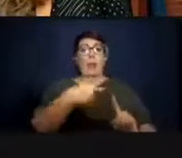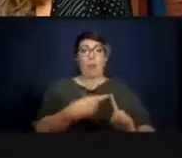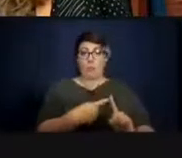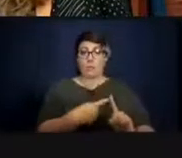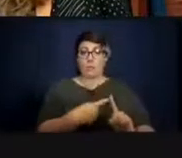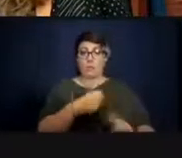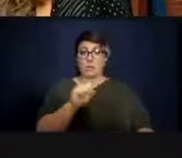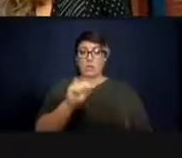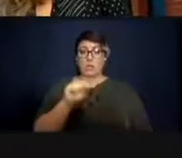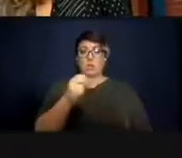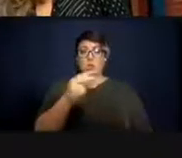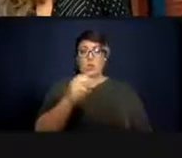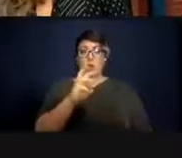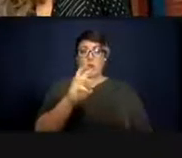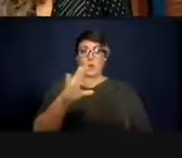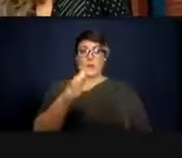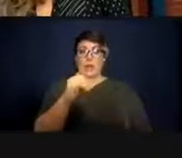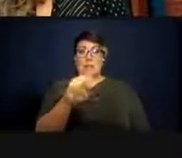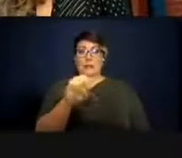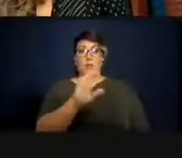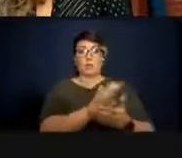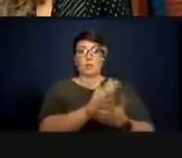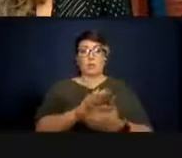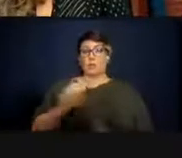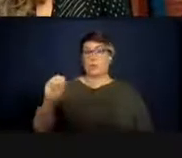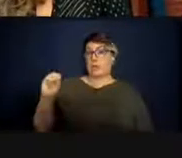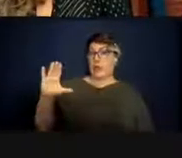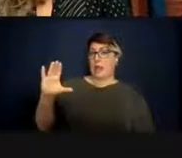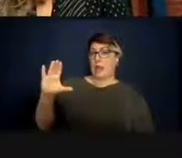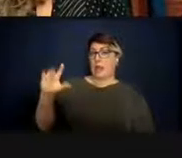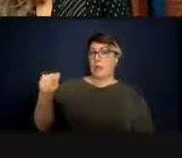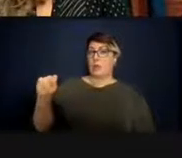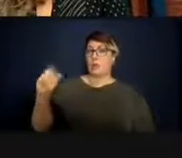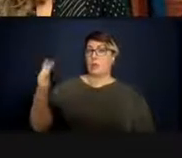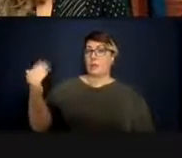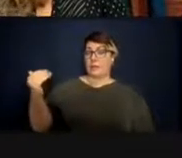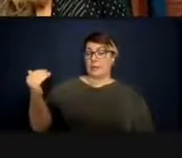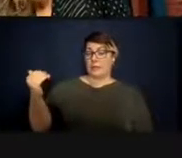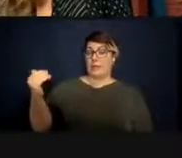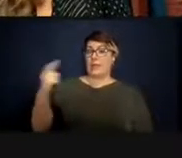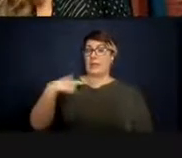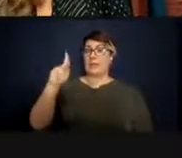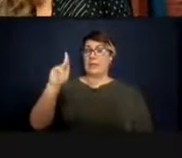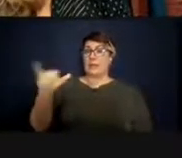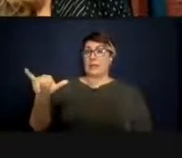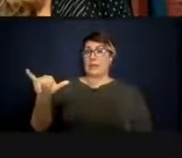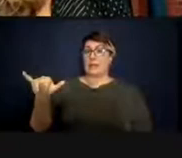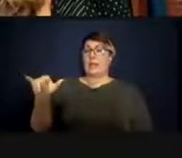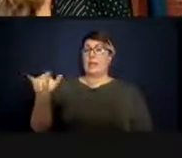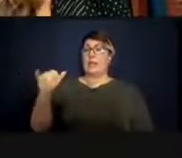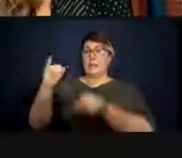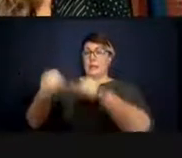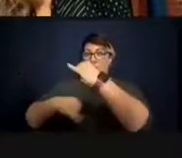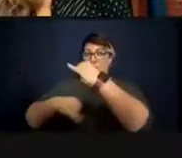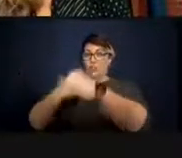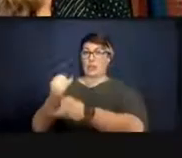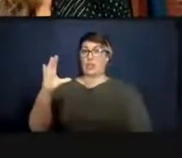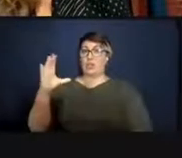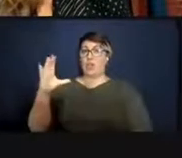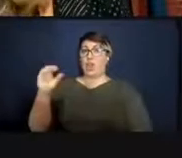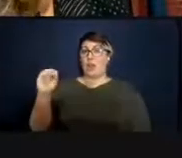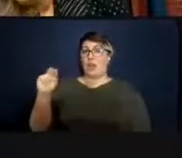shule hizi zitaonyeshwa lini? Sema zitaonyeshwa lini kwa ajili ya manufaa ya wale